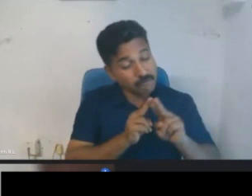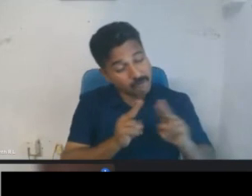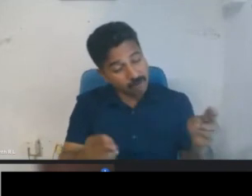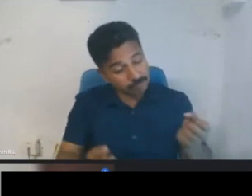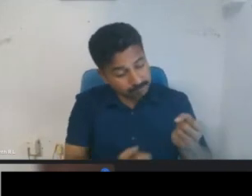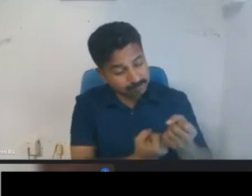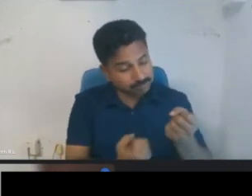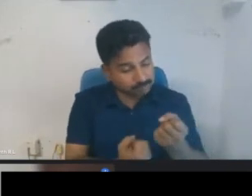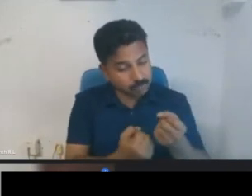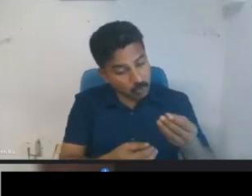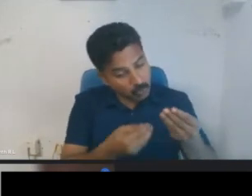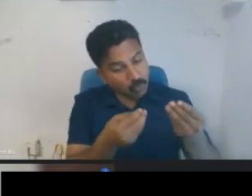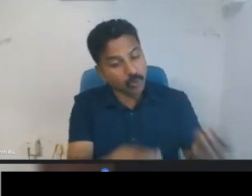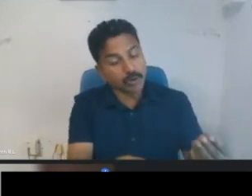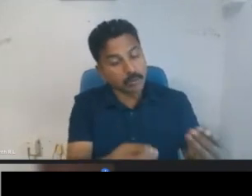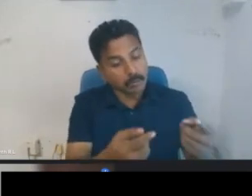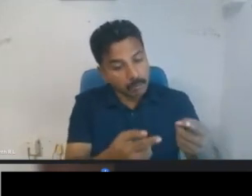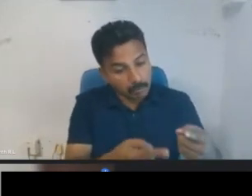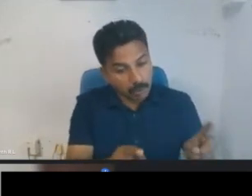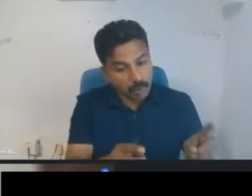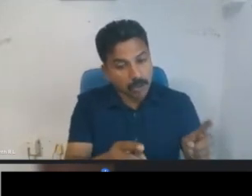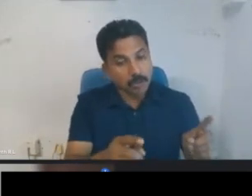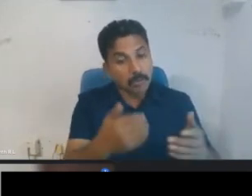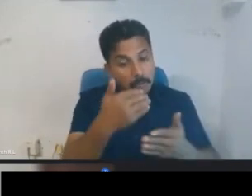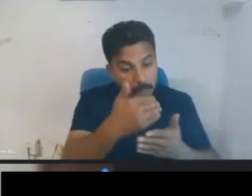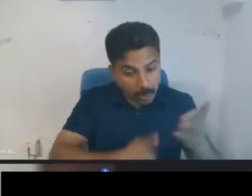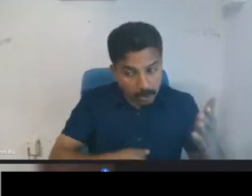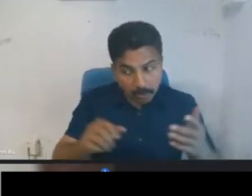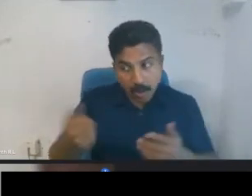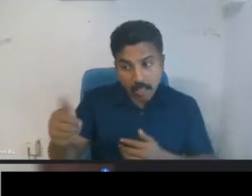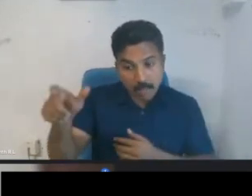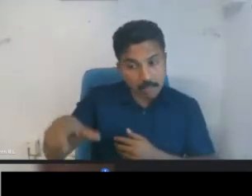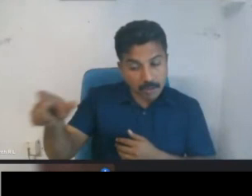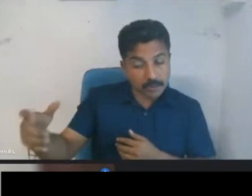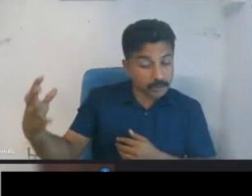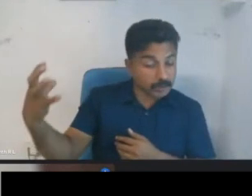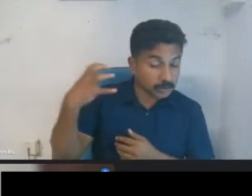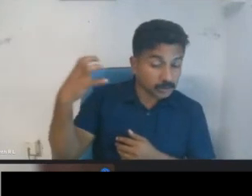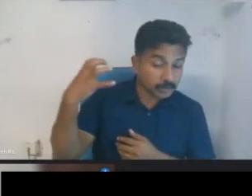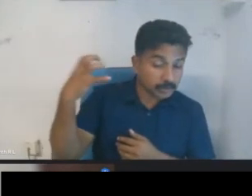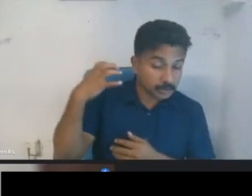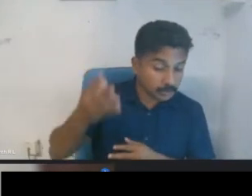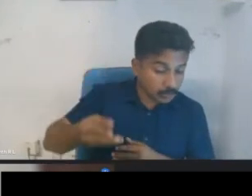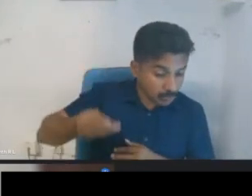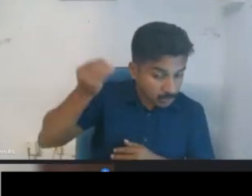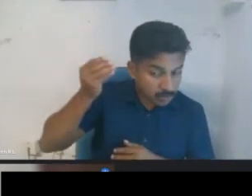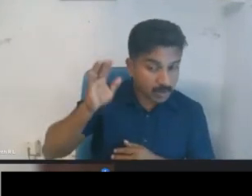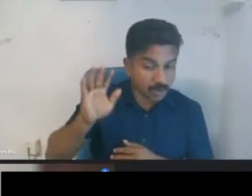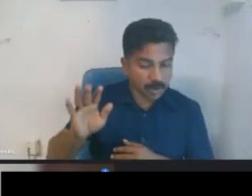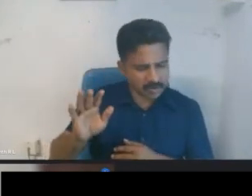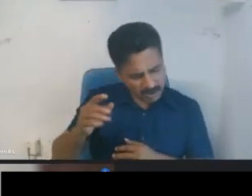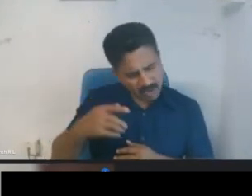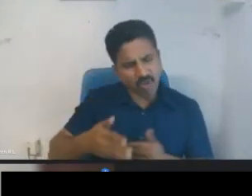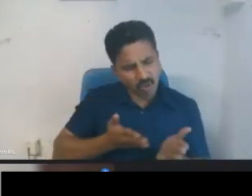എല്ലാ കാര്യങ്ങളും ചെയ്യുമ്പോഴും നമ്മൾ ബാക്കിയുള്ളവരിൽ നിന്ന് ഒരുപാട് വിമർശനങ്ങൾ നേരിടാൻ സാധ്യതയുണ്ട് എന്നുള്ളതാണ്. അത് നിങ്ങൾ